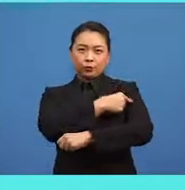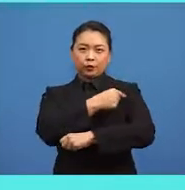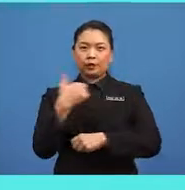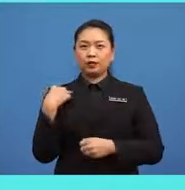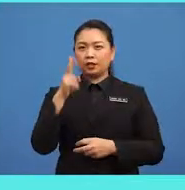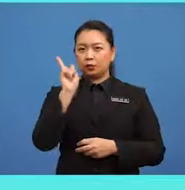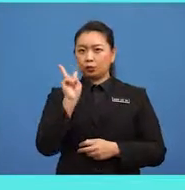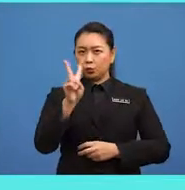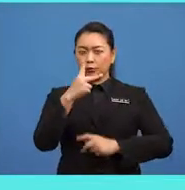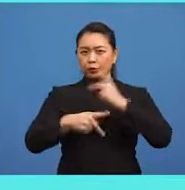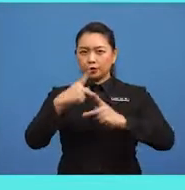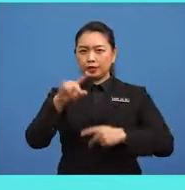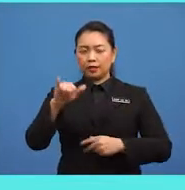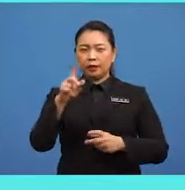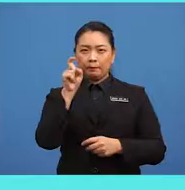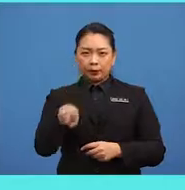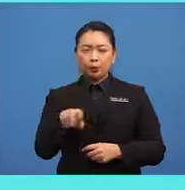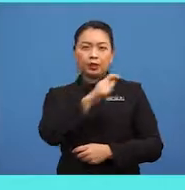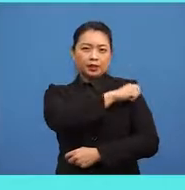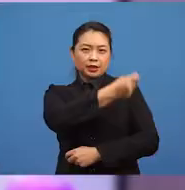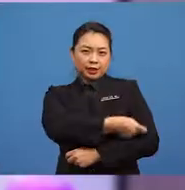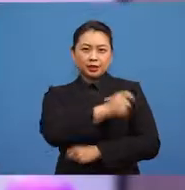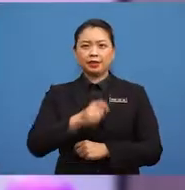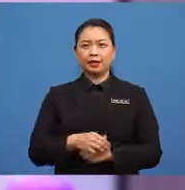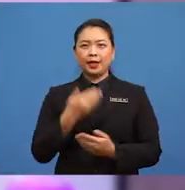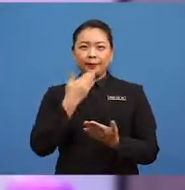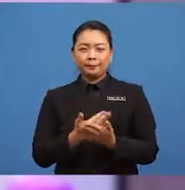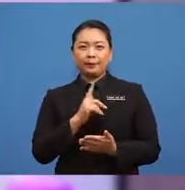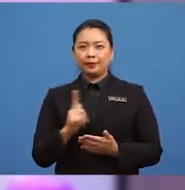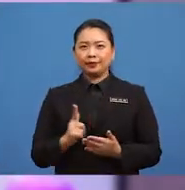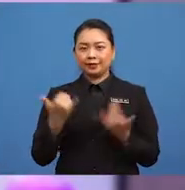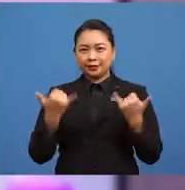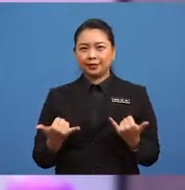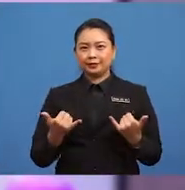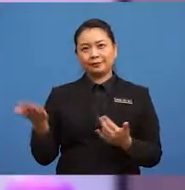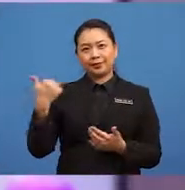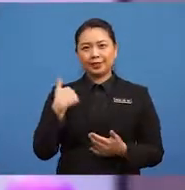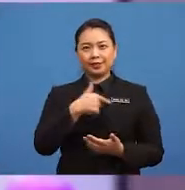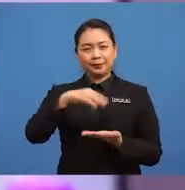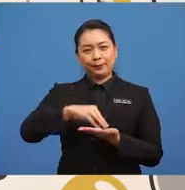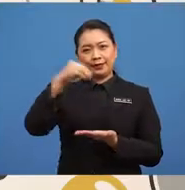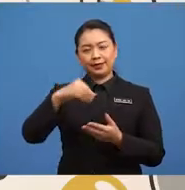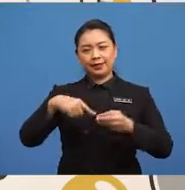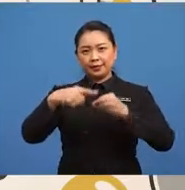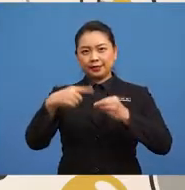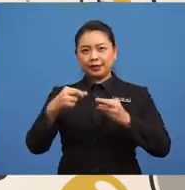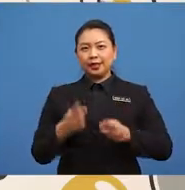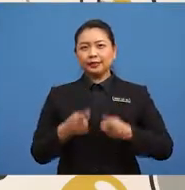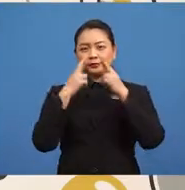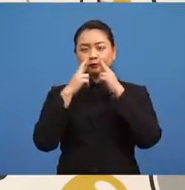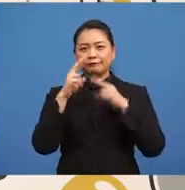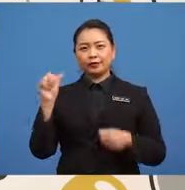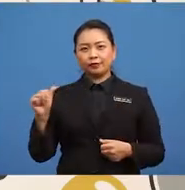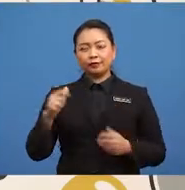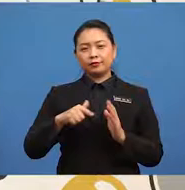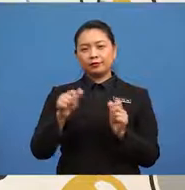dua proses yang memerlukan tenaga. Baiklah, sekarang mari kita belajar tentang respirasi aerob